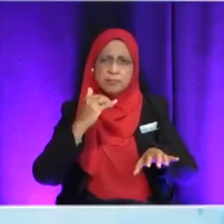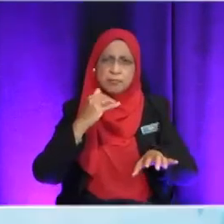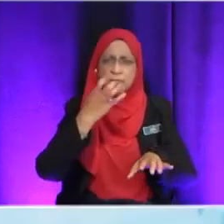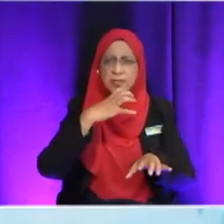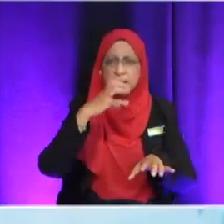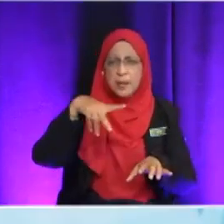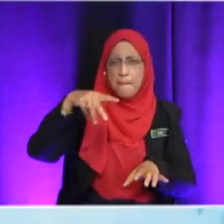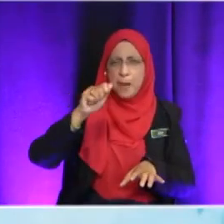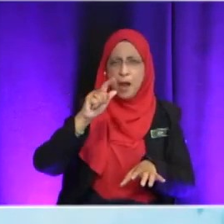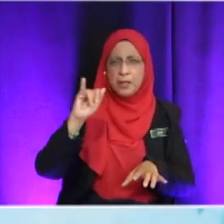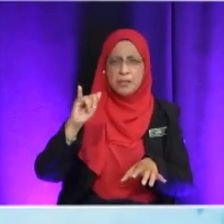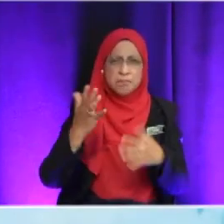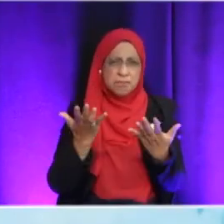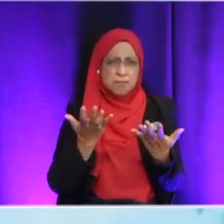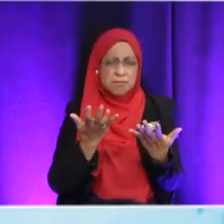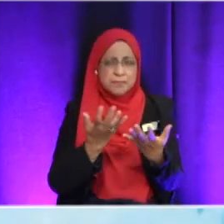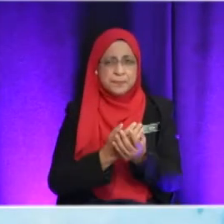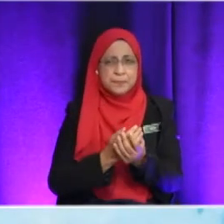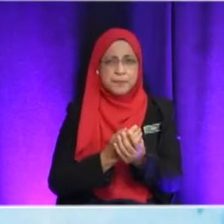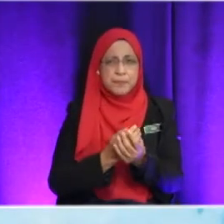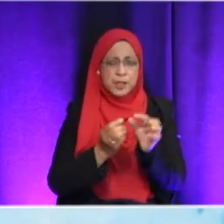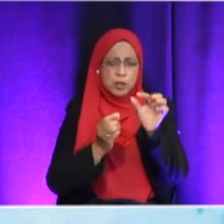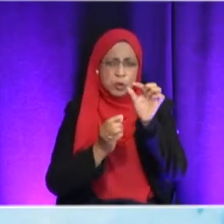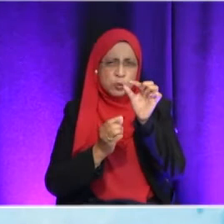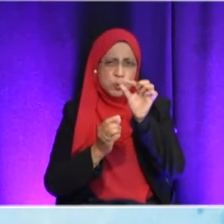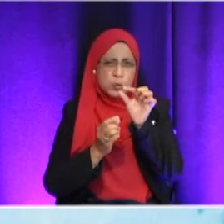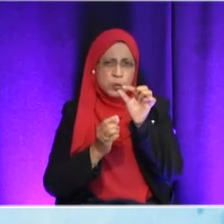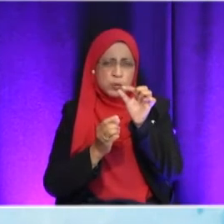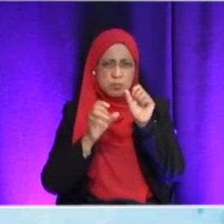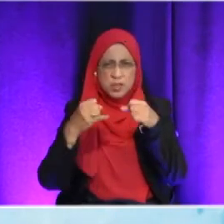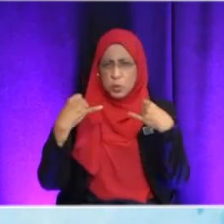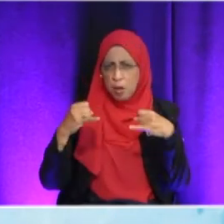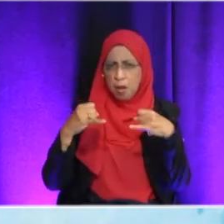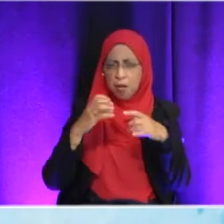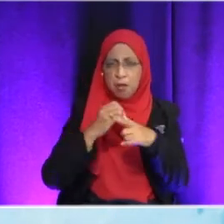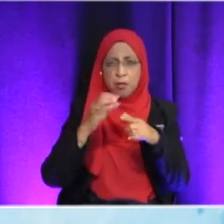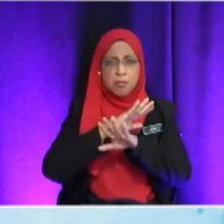tapi ada juga boleh juga